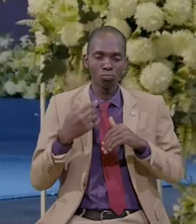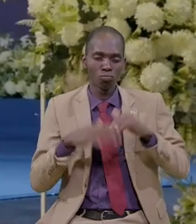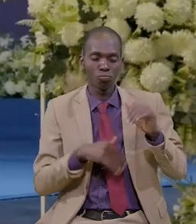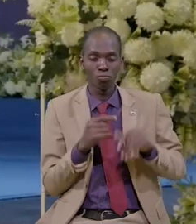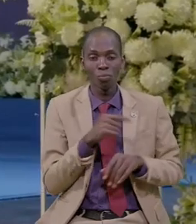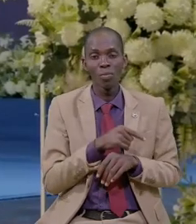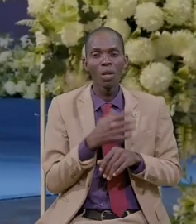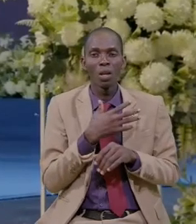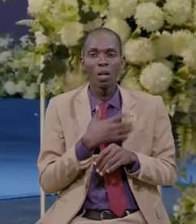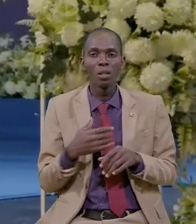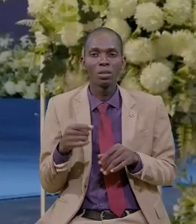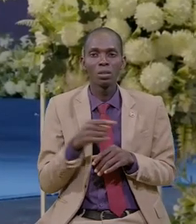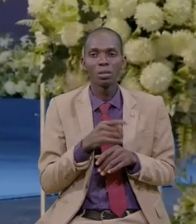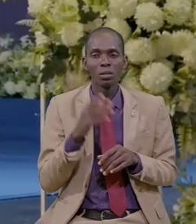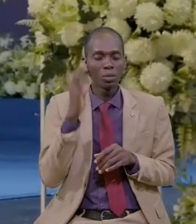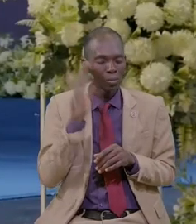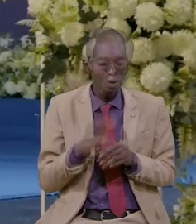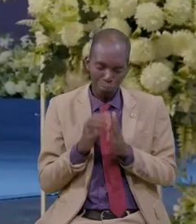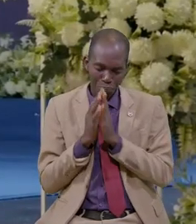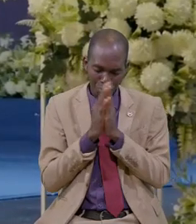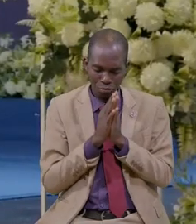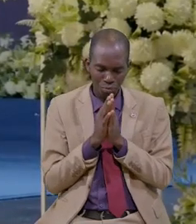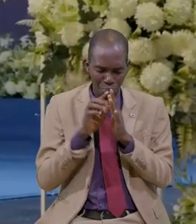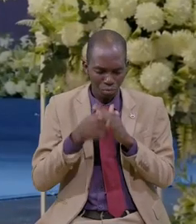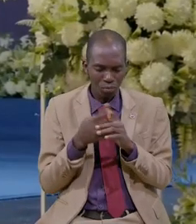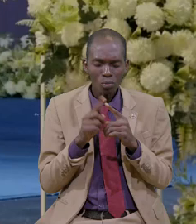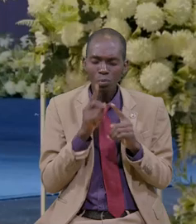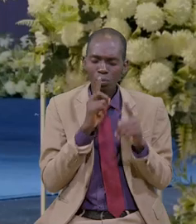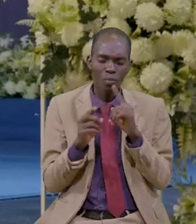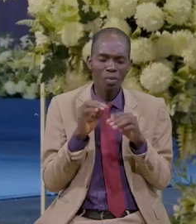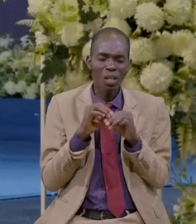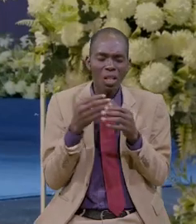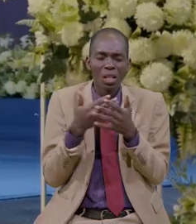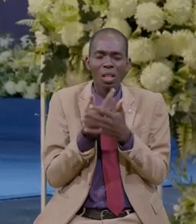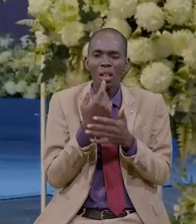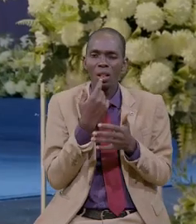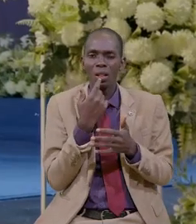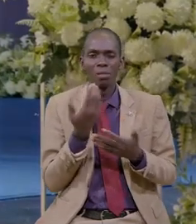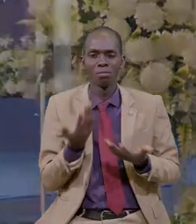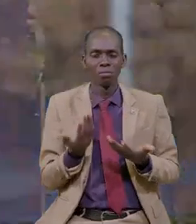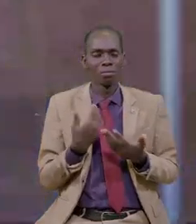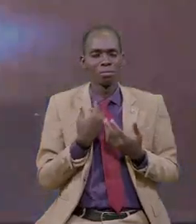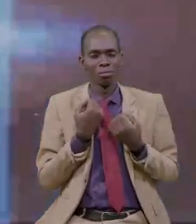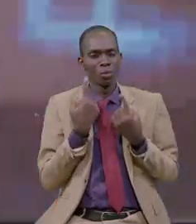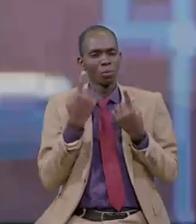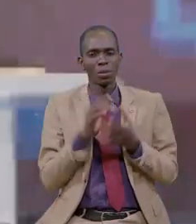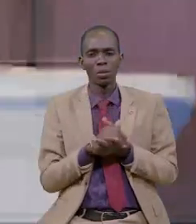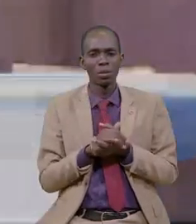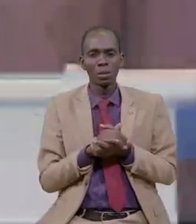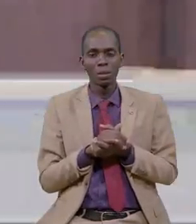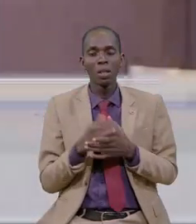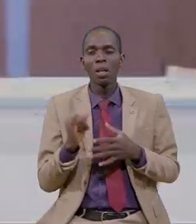ils prient, et ils parlent en langue. Et ils me tapent. Tu vois ce que je fais, non? J'ai dit